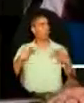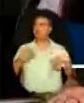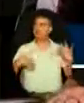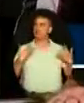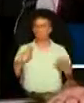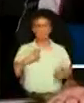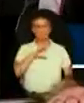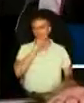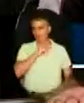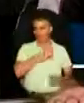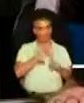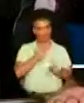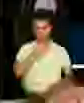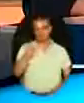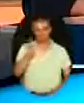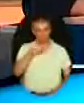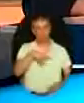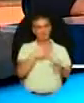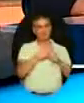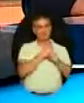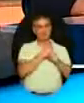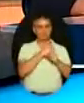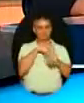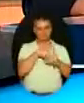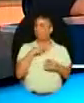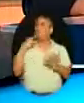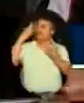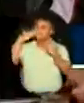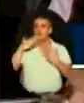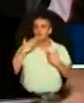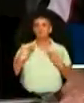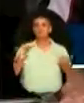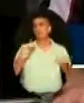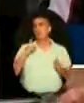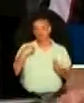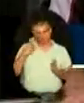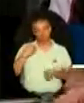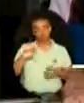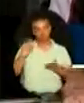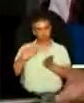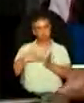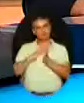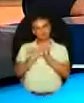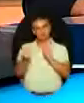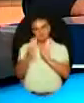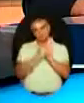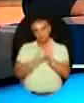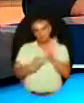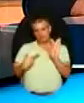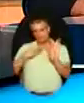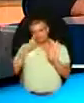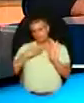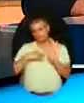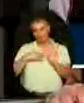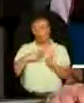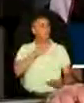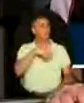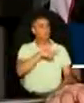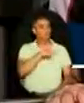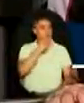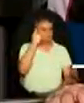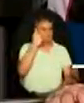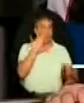התלהב. אל תדבר רק על הימין, גם העבודה הייתה איתנו, זה אחד. ברוך השם, שניים, מפורים לא חפים, יש לנו ספר שלנו. שניים, 90%, וכדי שהצופים שלנו